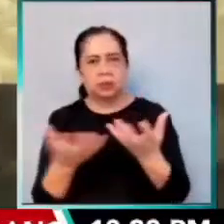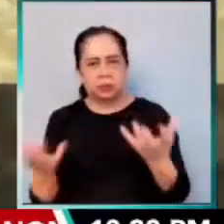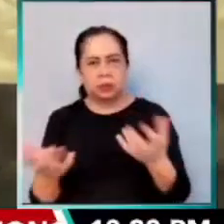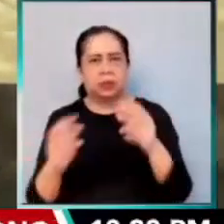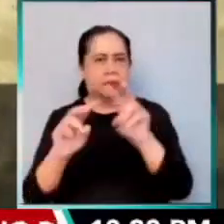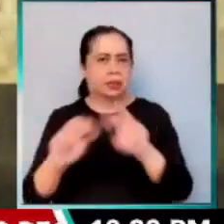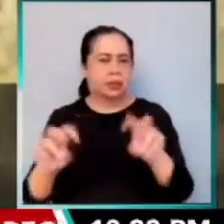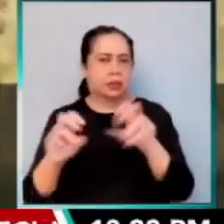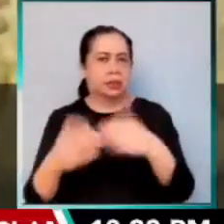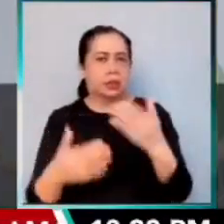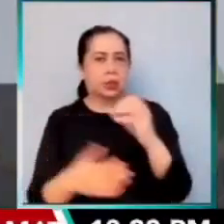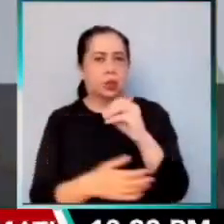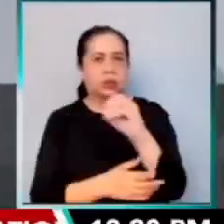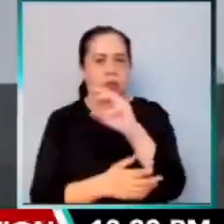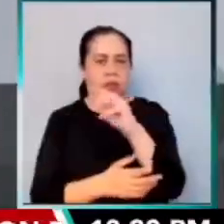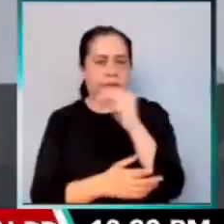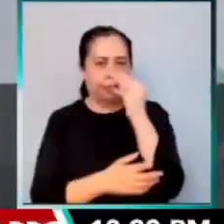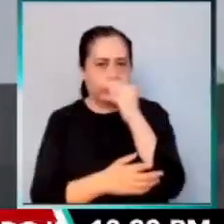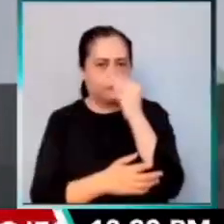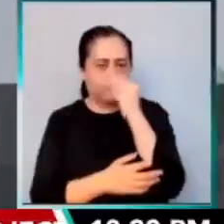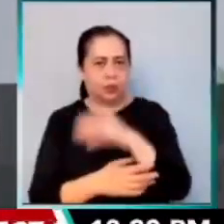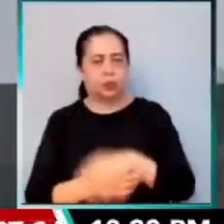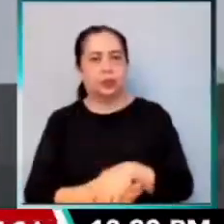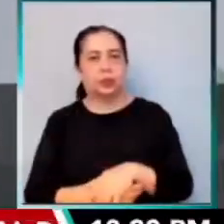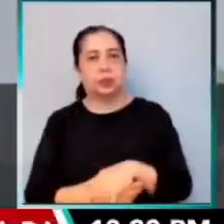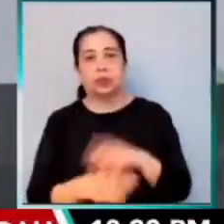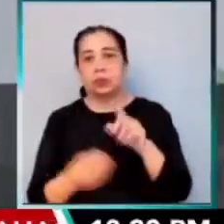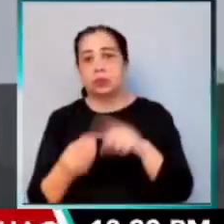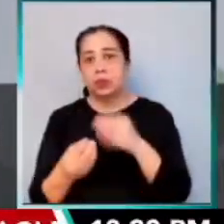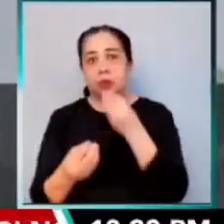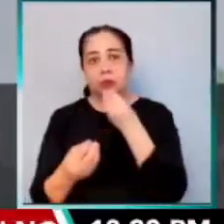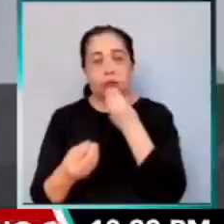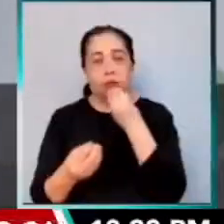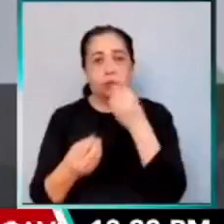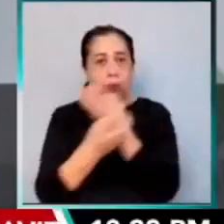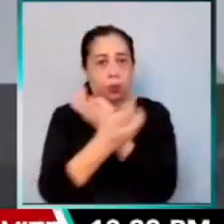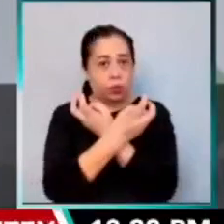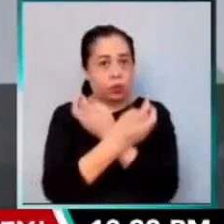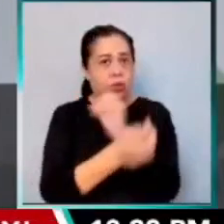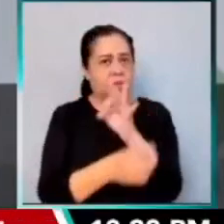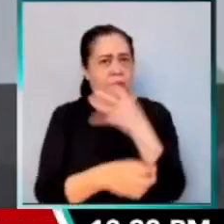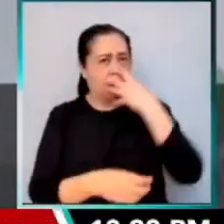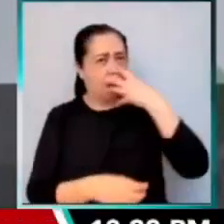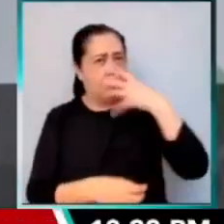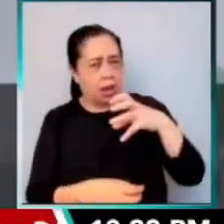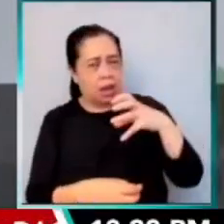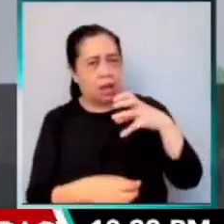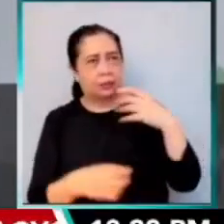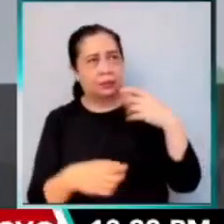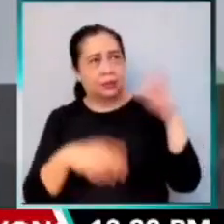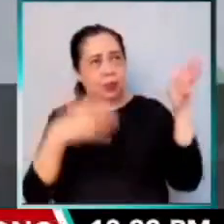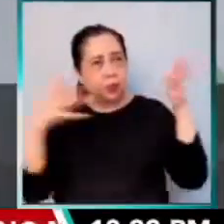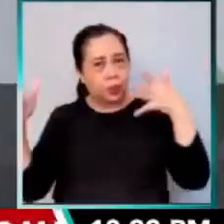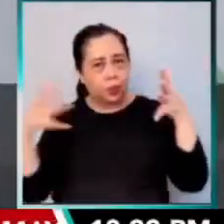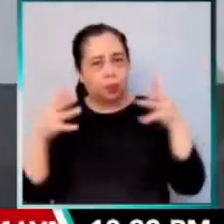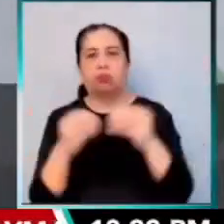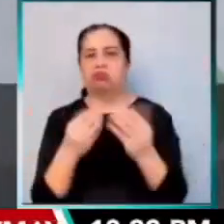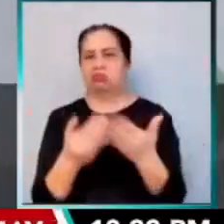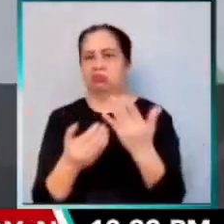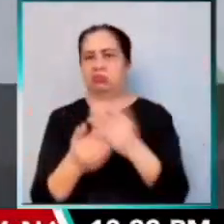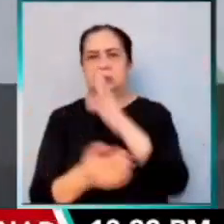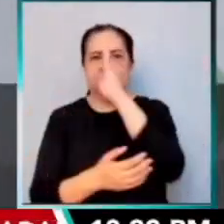sa Occidental Mindoro. In terms of food poisoning, kapag sobrang init po ang panahon, mas madali pong masira